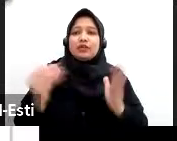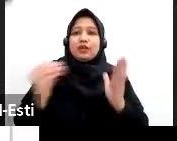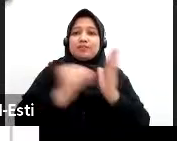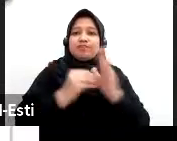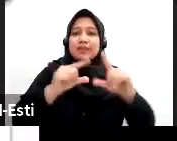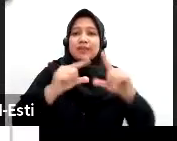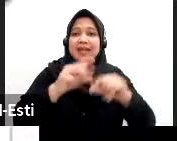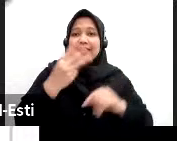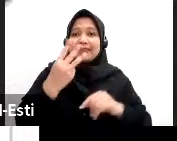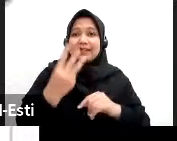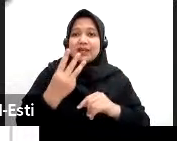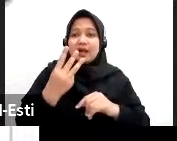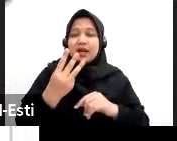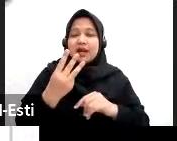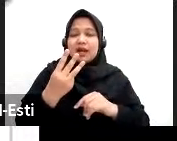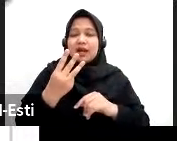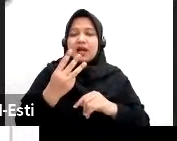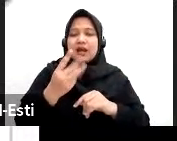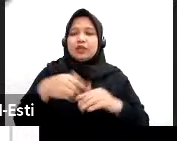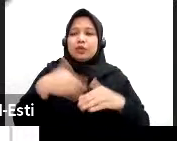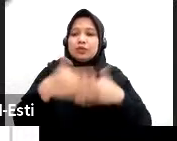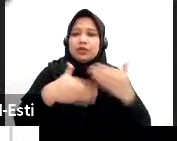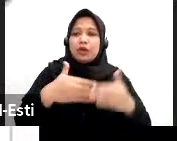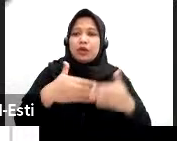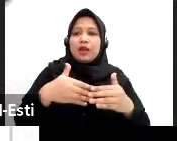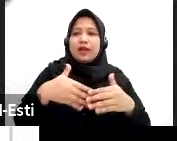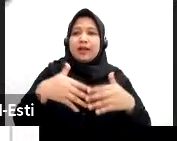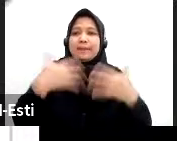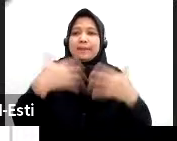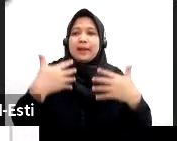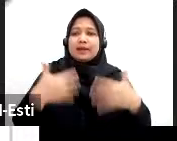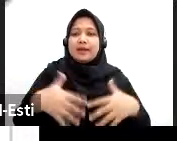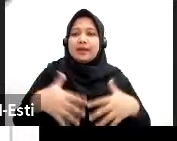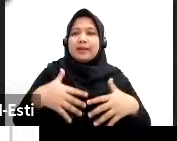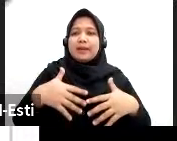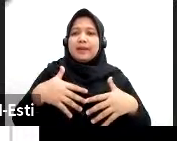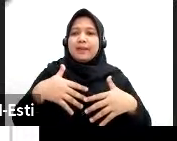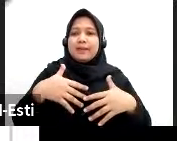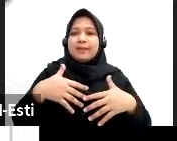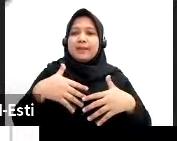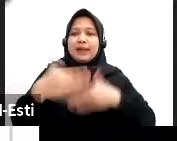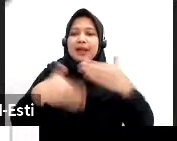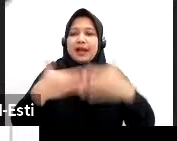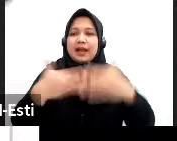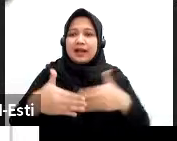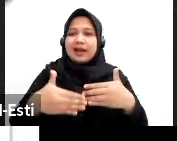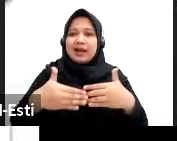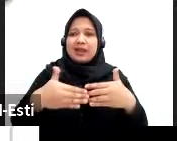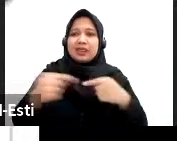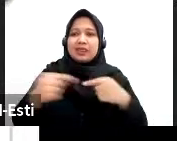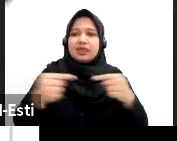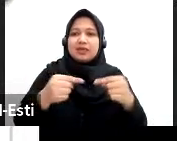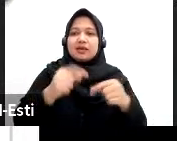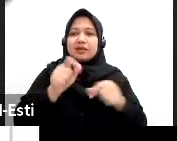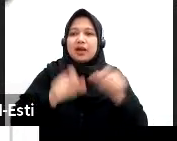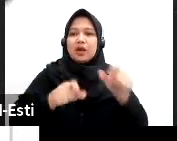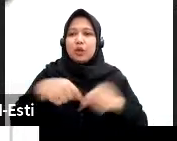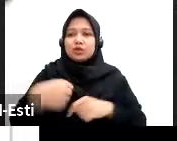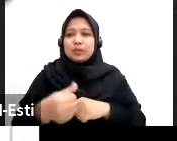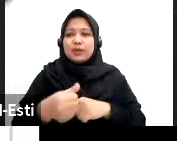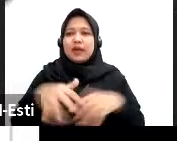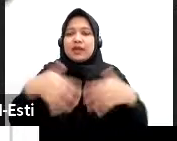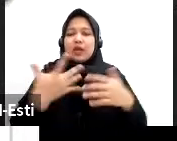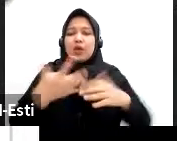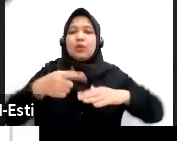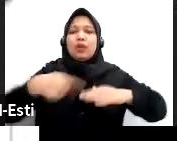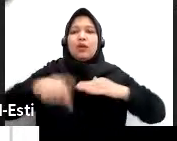dilaksanakan oleh badan update-an secara konsumen atau lembaga peradilan di tiap tapi dalam hal ini Jalan bisnisnya sendiri